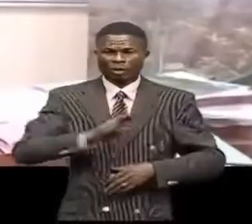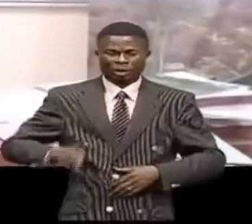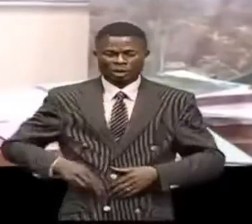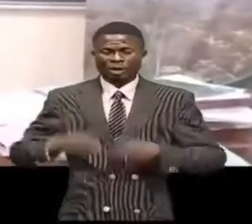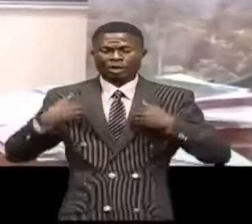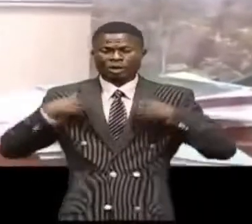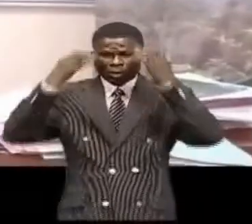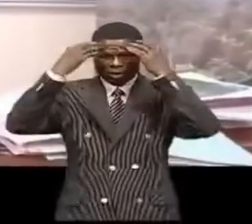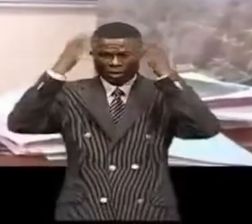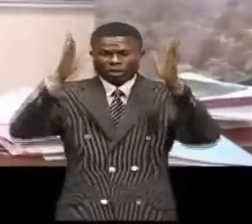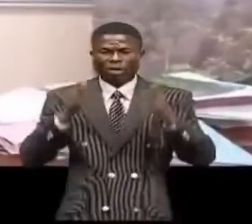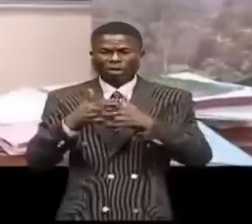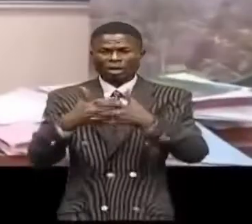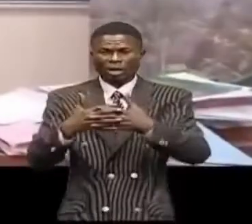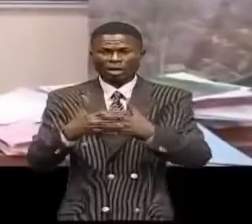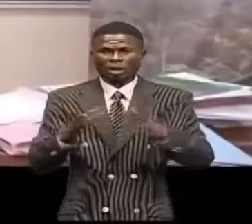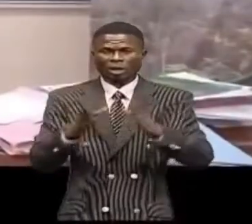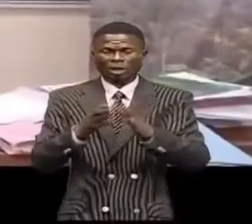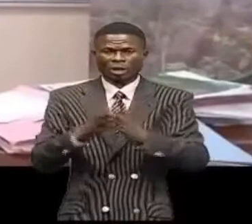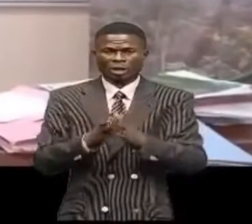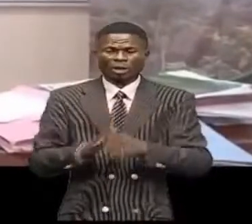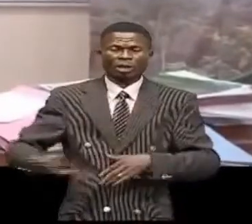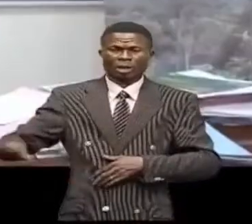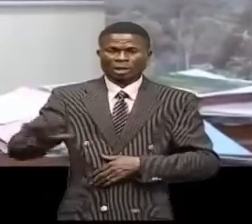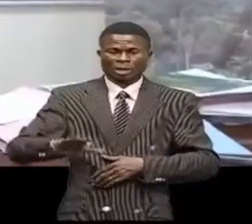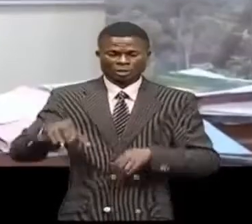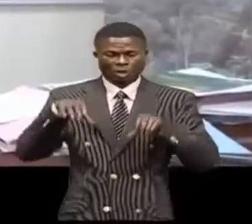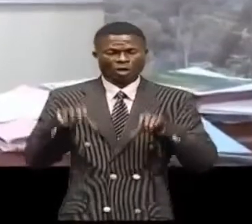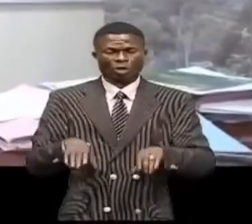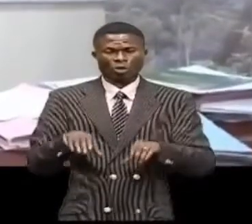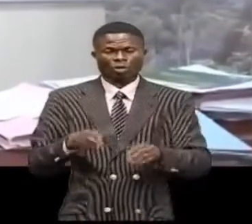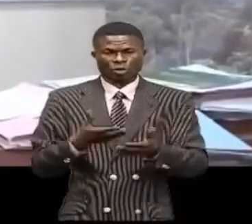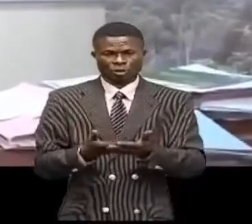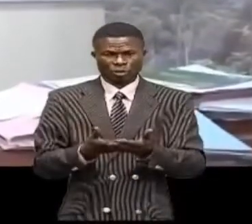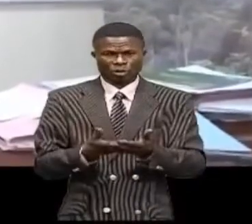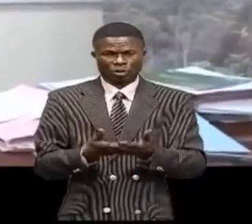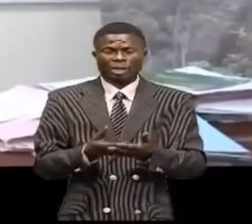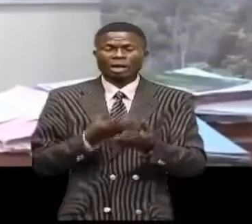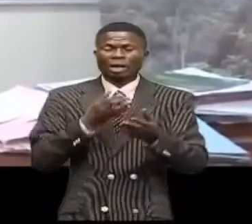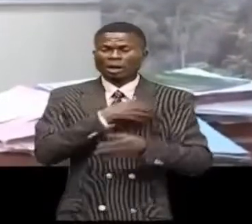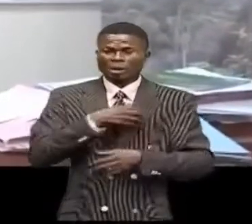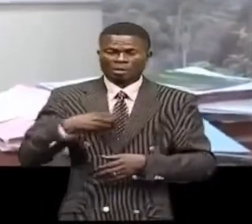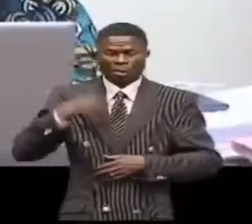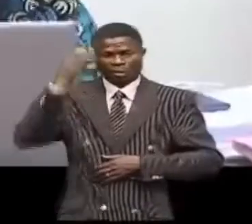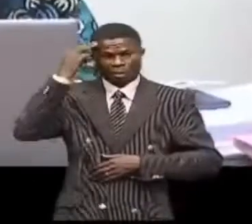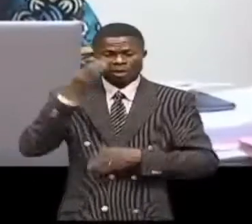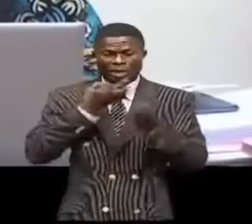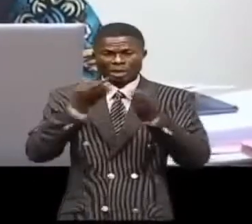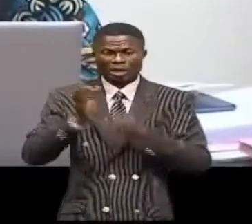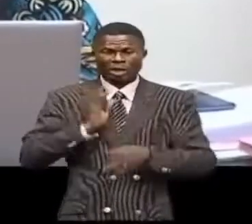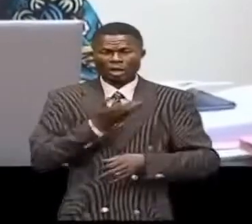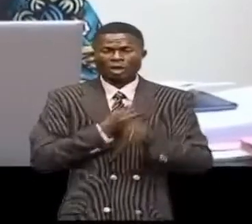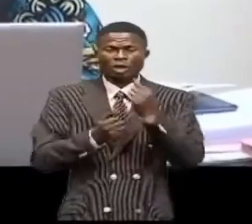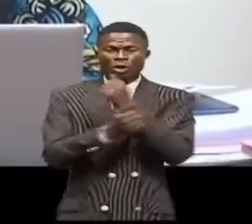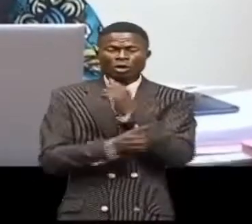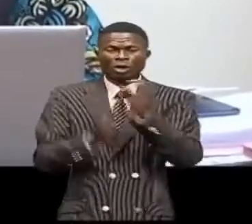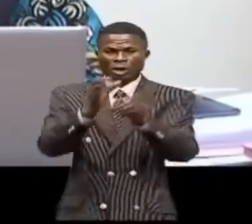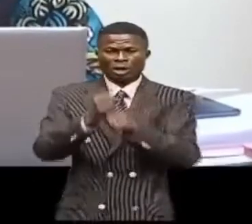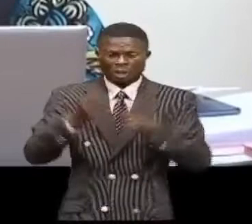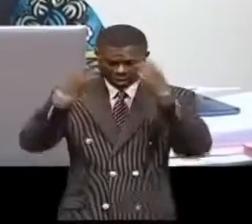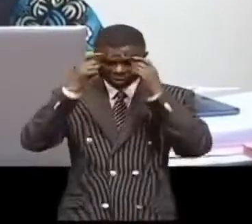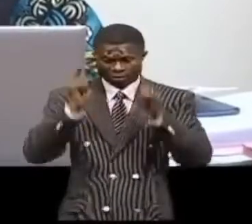et en partenariat avec les États de bassin du Congo. Elle a indiqué que notre pays a obtenu l'accord